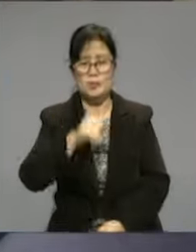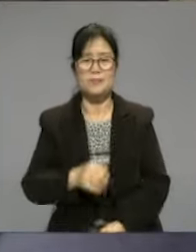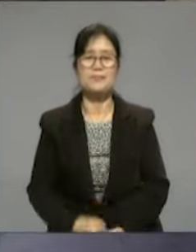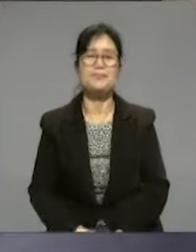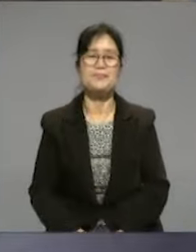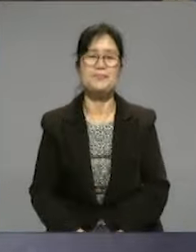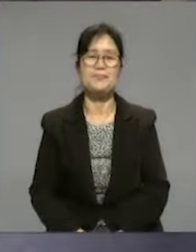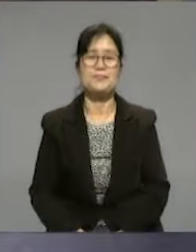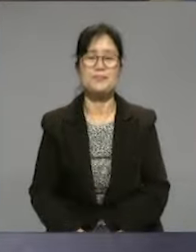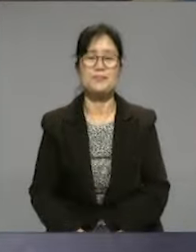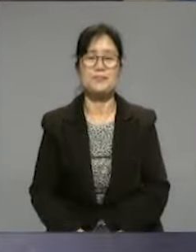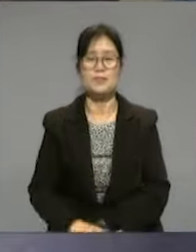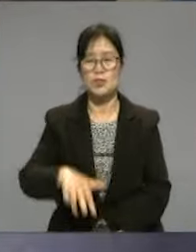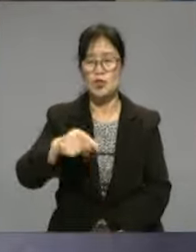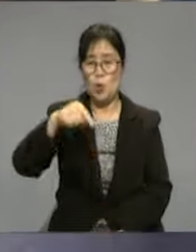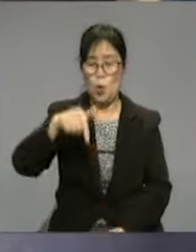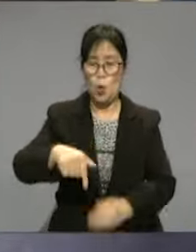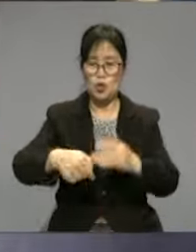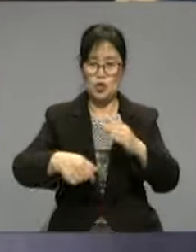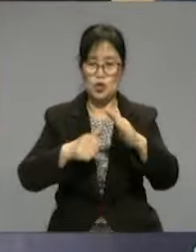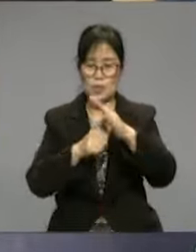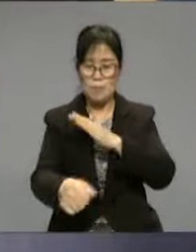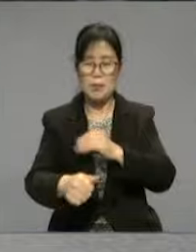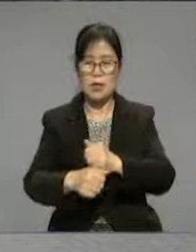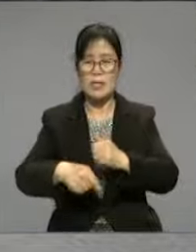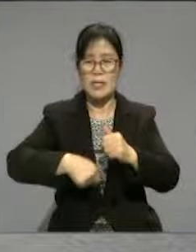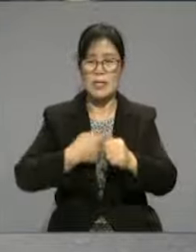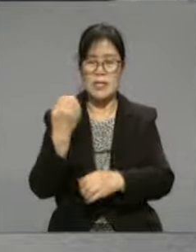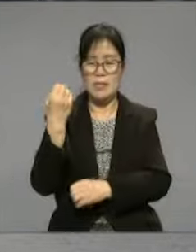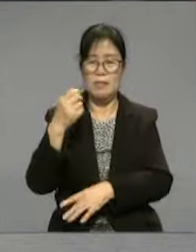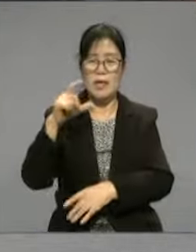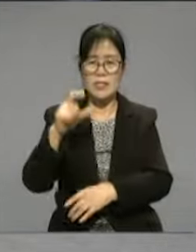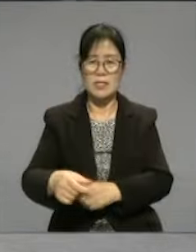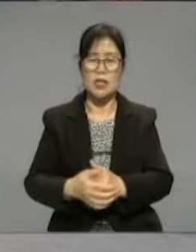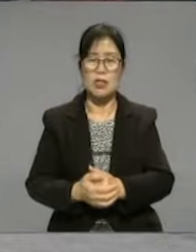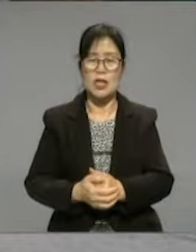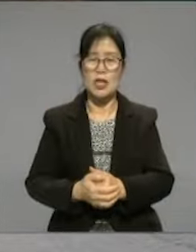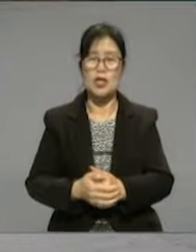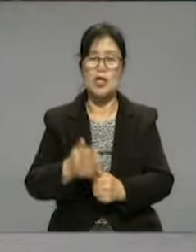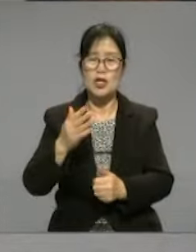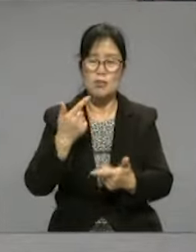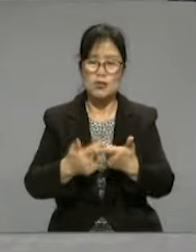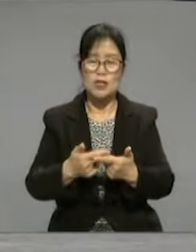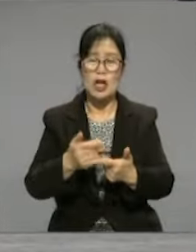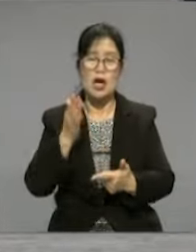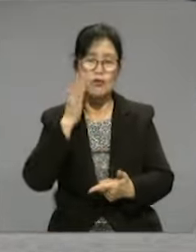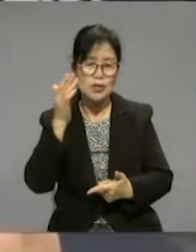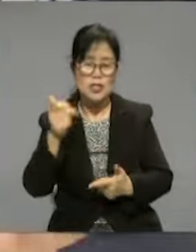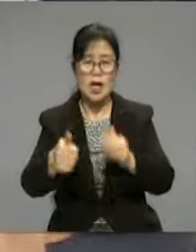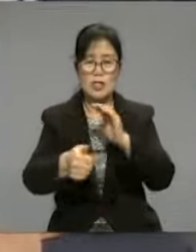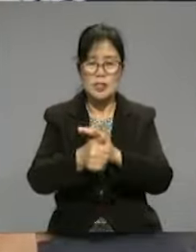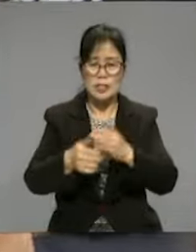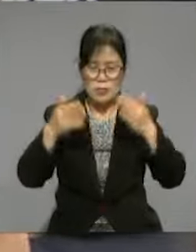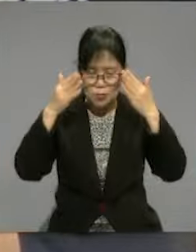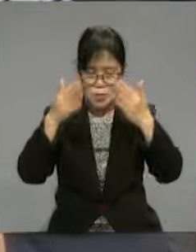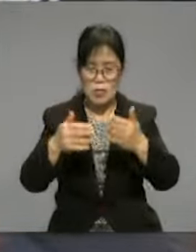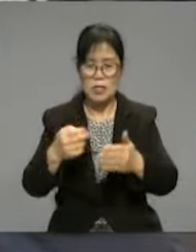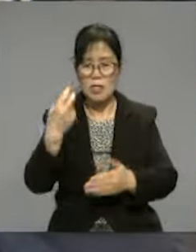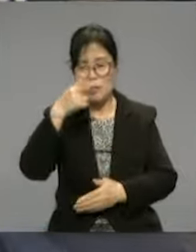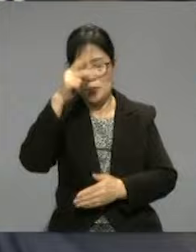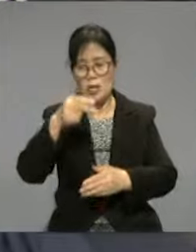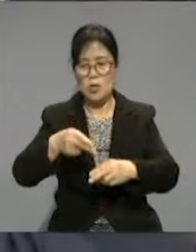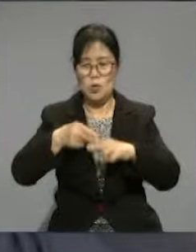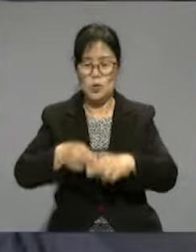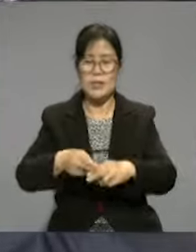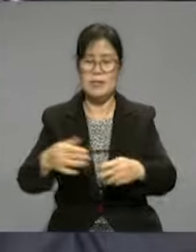하겠습니다 조국 신당은 조국 대표가 자신의 기반 지역인 부울을 집중 공략하며 검찰 독재를 끝내겠다는